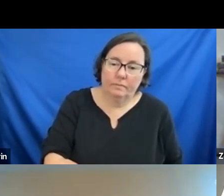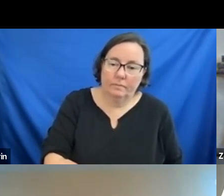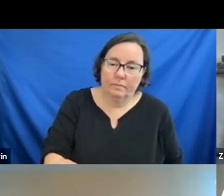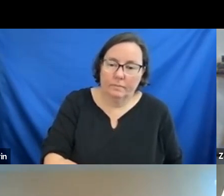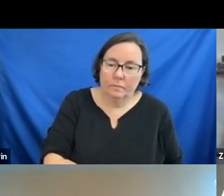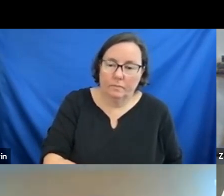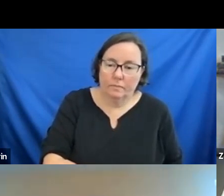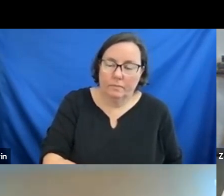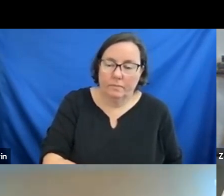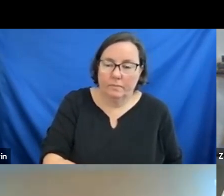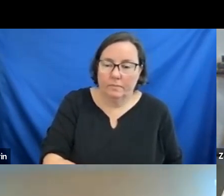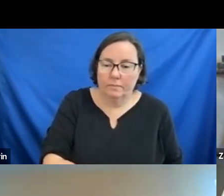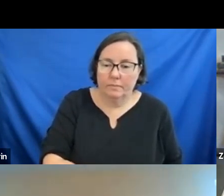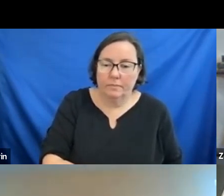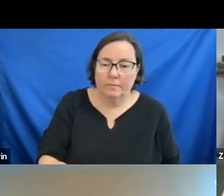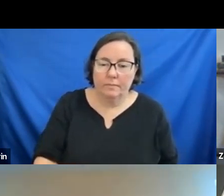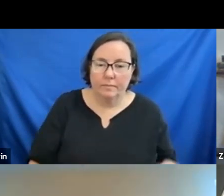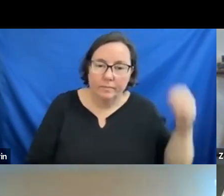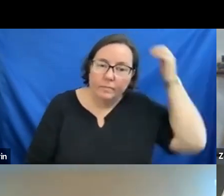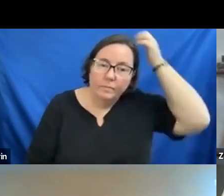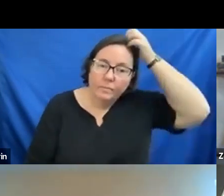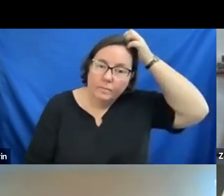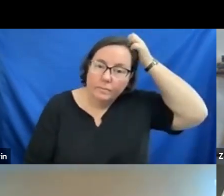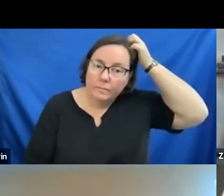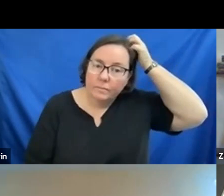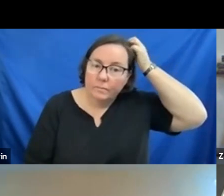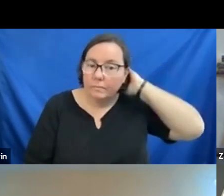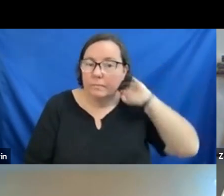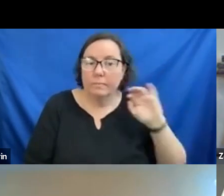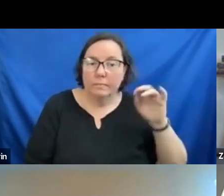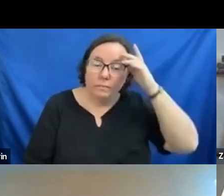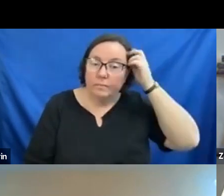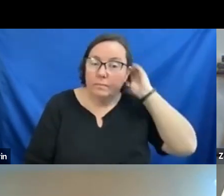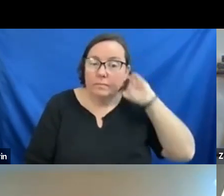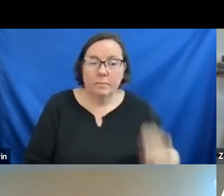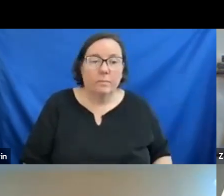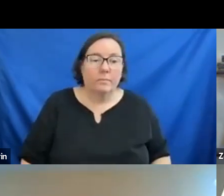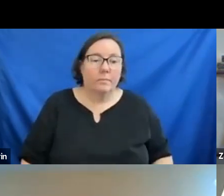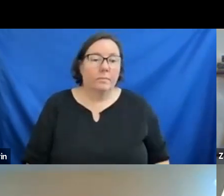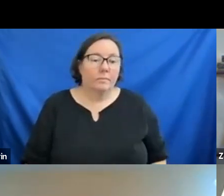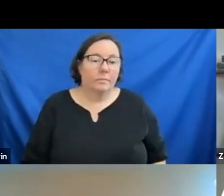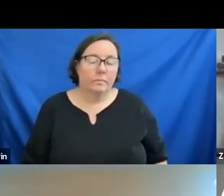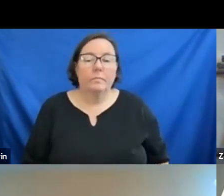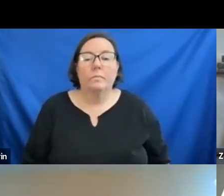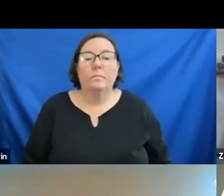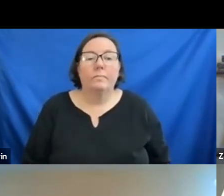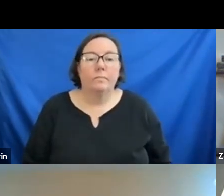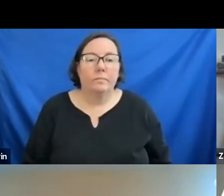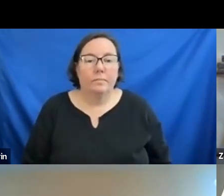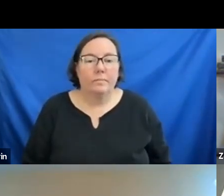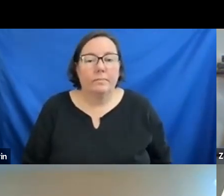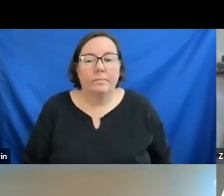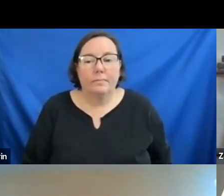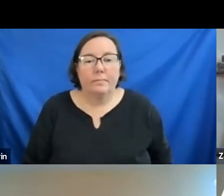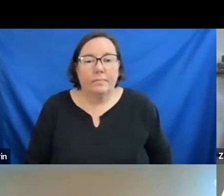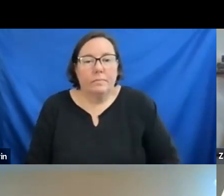見到個地球儀嘅時候咧，咁你撳落去嘅地球嗰度揀 Chinese，咁會成功進入咗廣東話嘅翻譯頻道噶啦。如果你用手機嘅話咧，麻